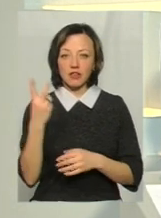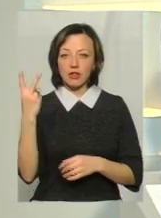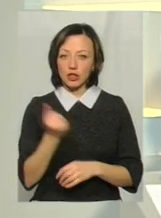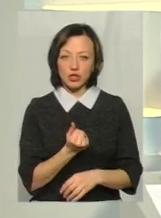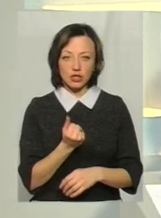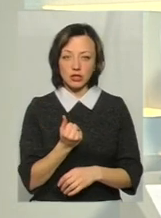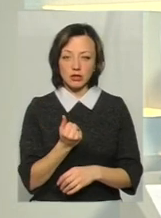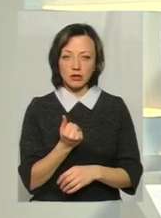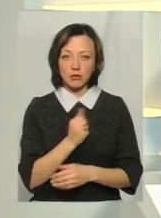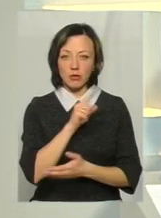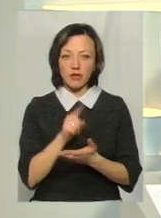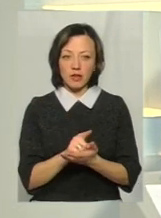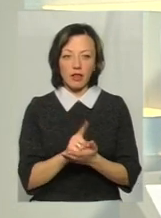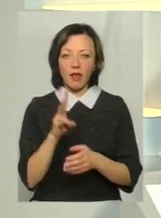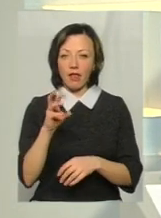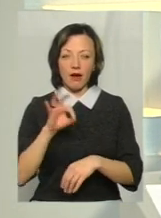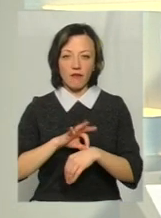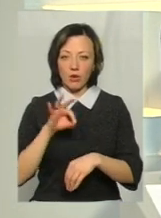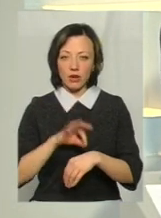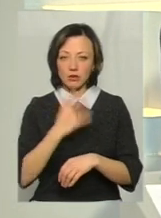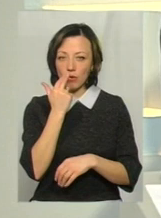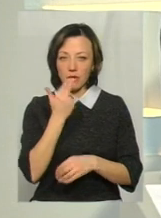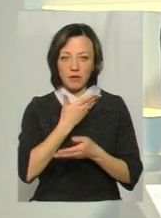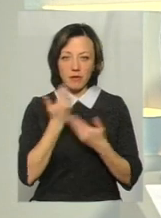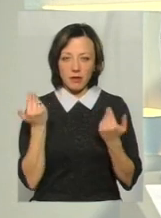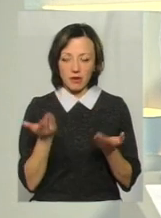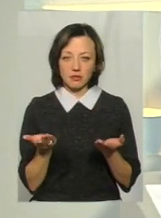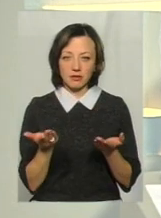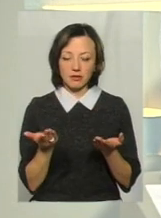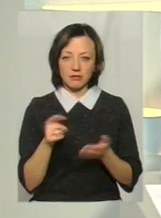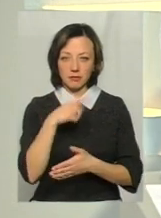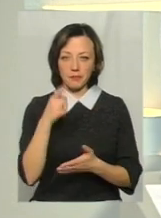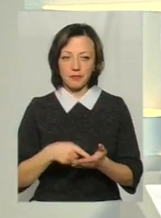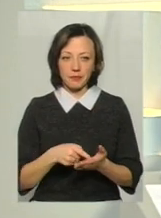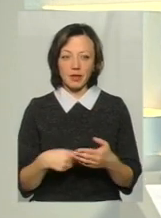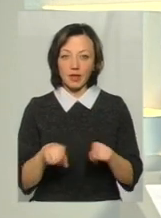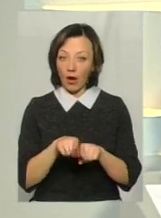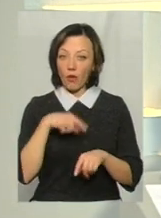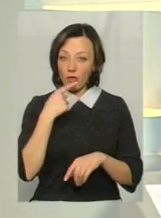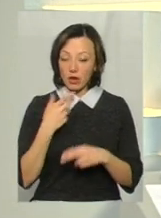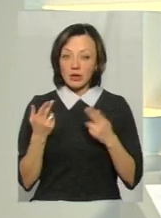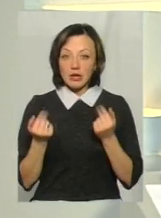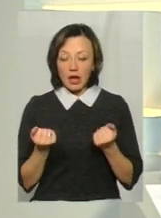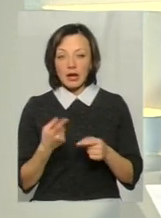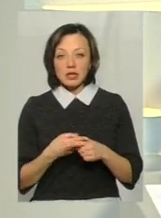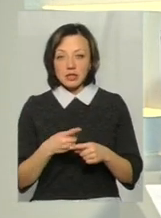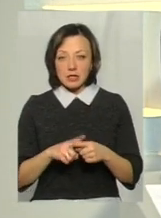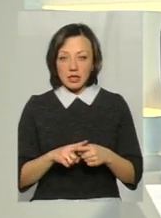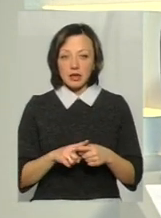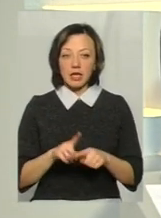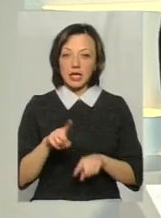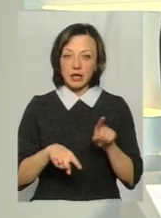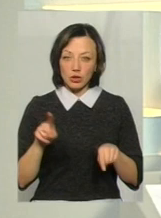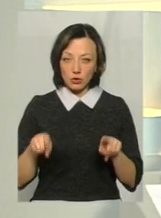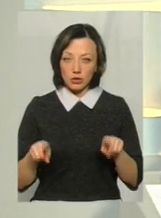2 тижні десь вона повинна там не хворіти, соплі не мати? Ну, це, ну, так говорять. Так, це в принципі. І іноді,